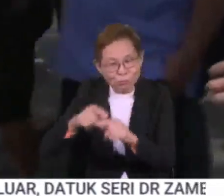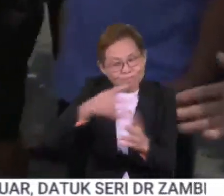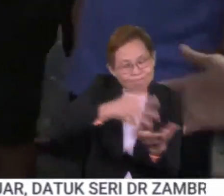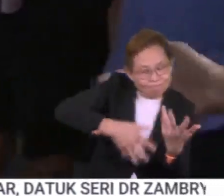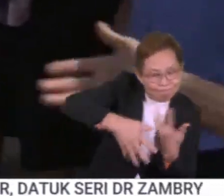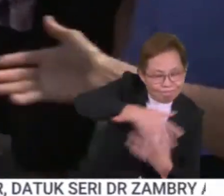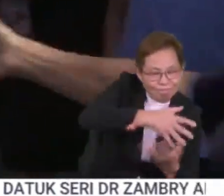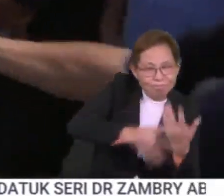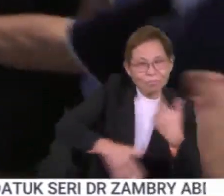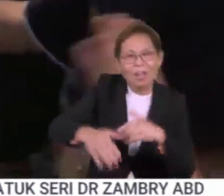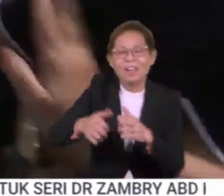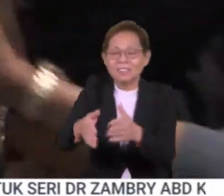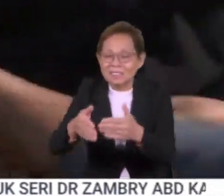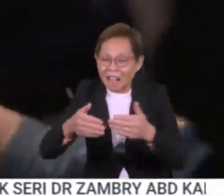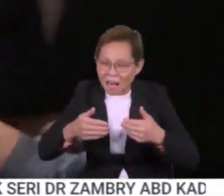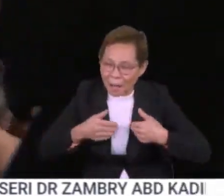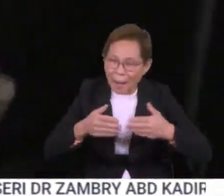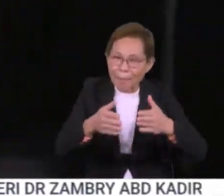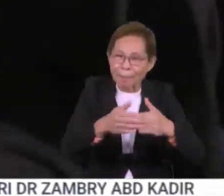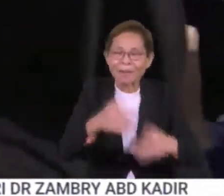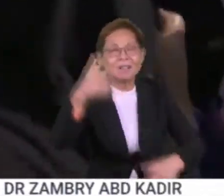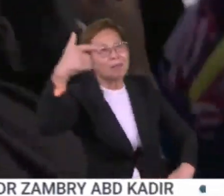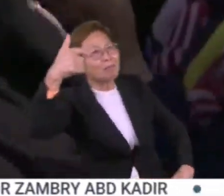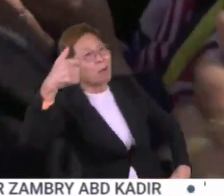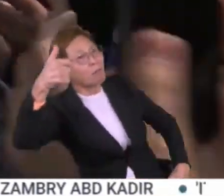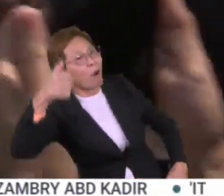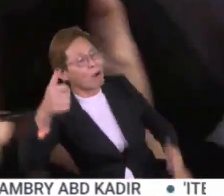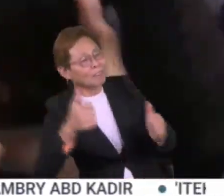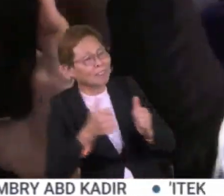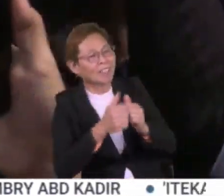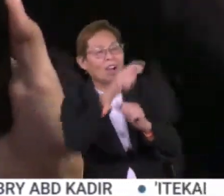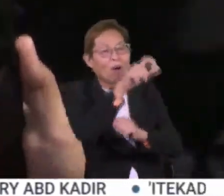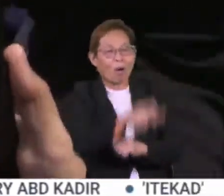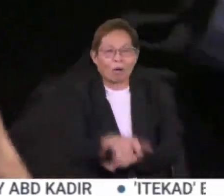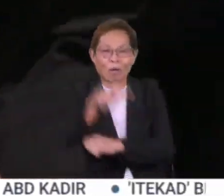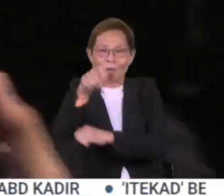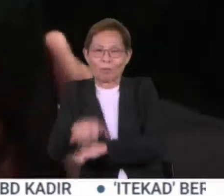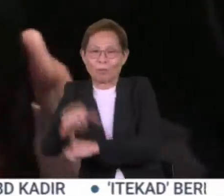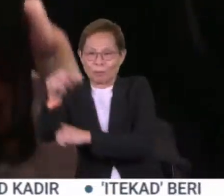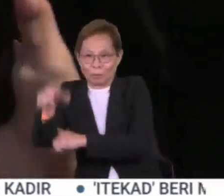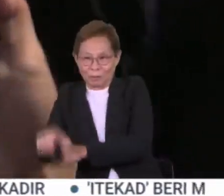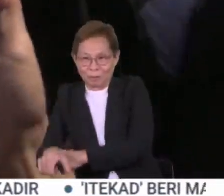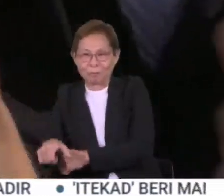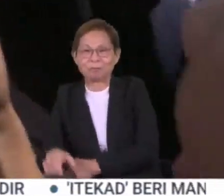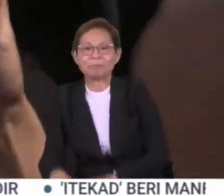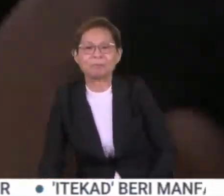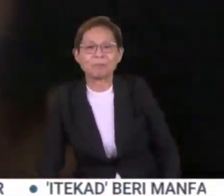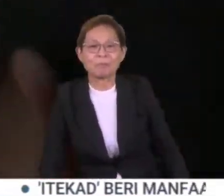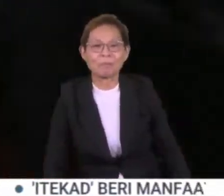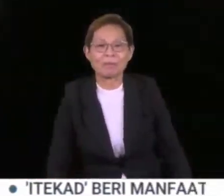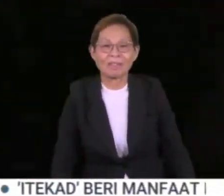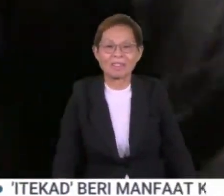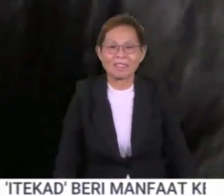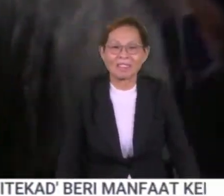beramah mesra, bersalaman dan bersuah foto dengan orang ramai.